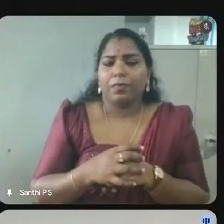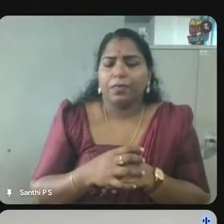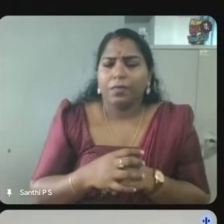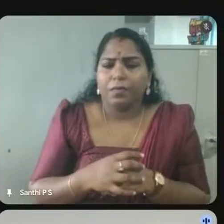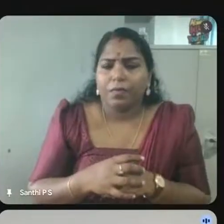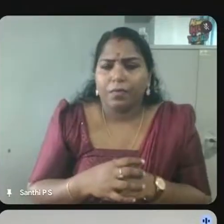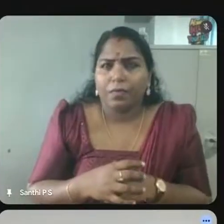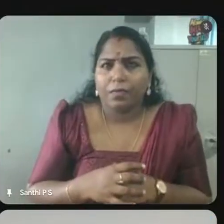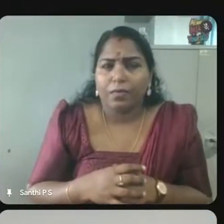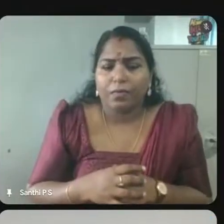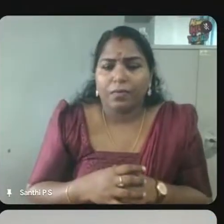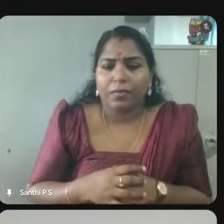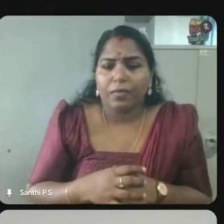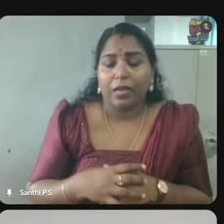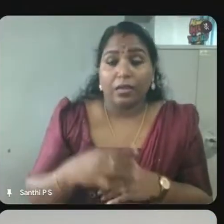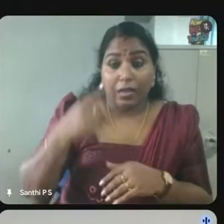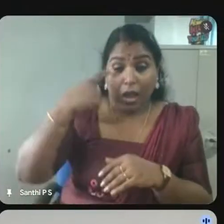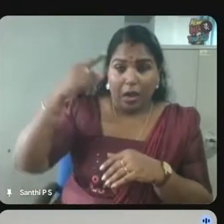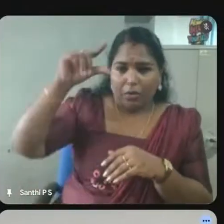ഐ ഡ്രോപ്സ് ഒന്നും ഇല്ല.